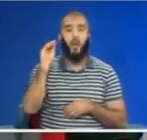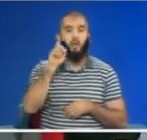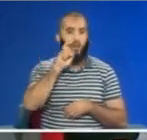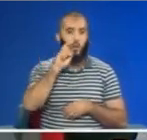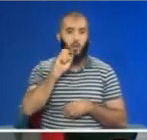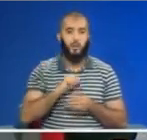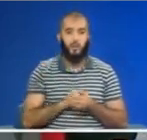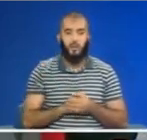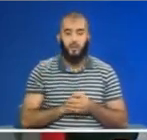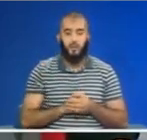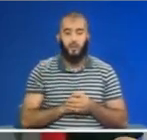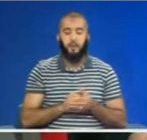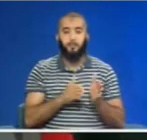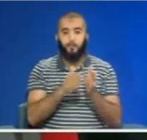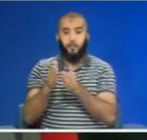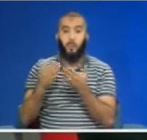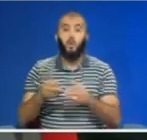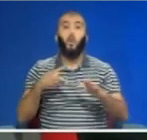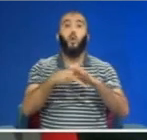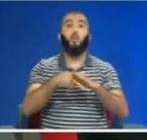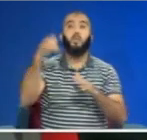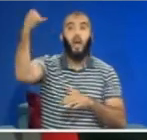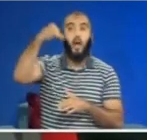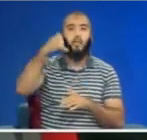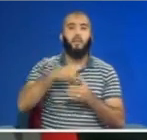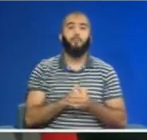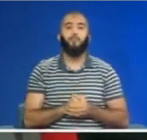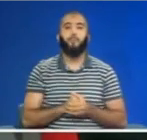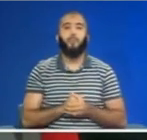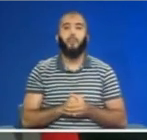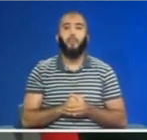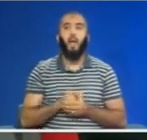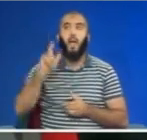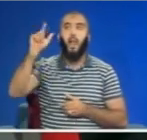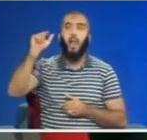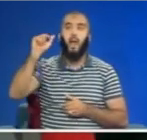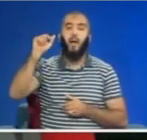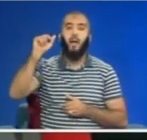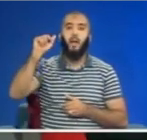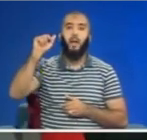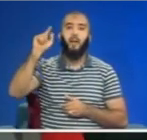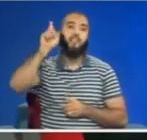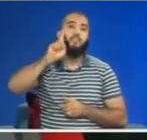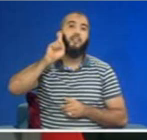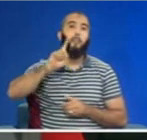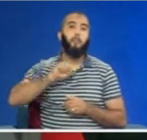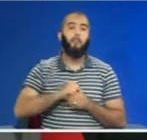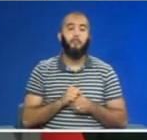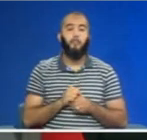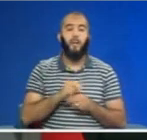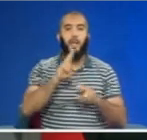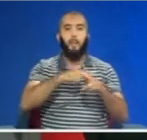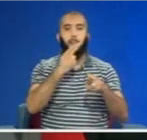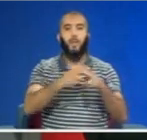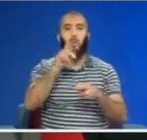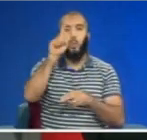الفاضل. إذا مع الاتصالات معنا الأخت زهرة من ولاية باتنا ومروة من قسنطينة، فأبدأ مع زهرة. السلام عليكم